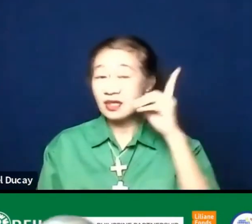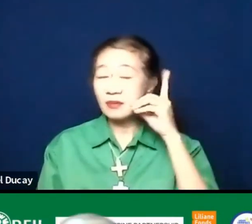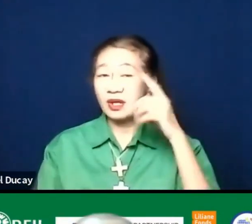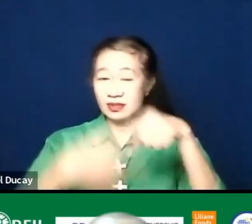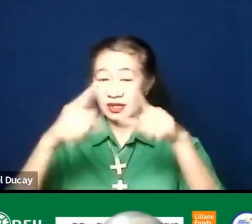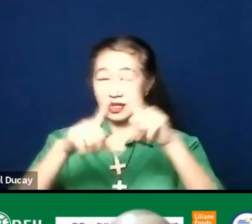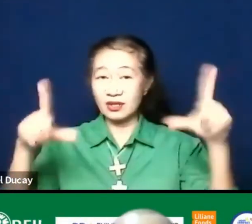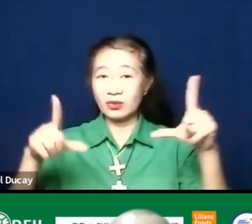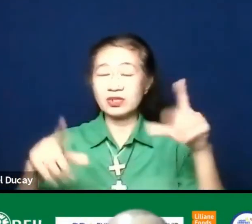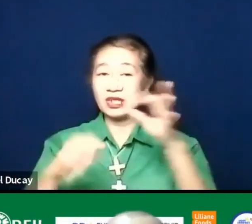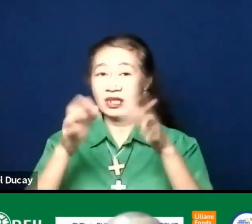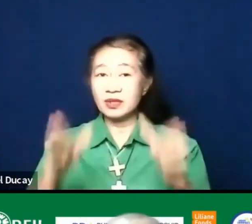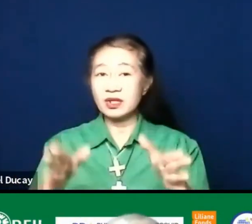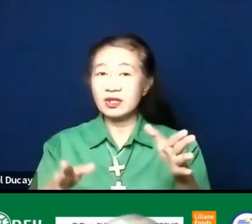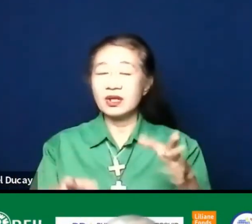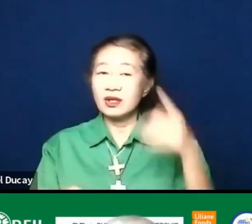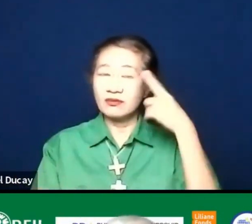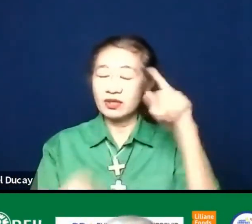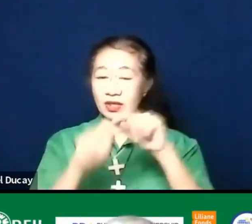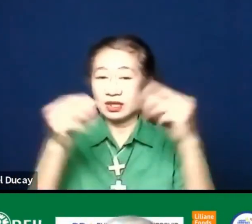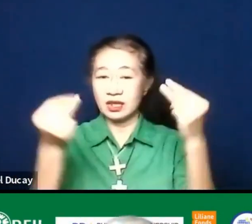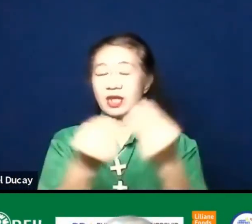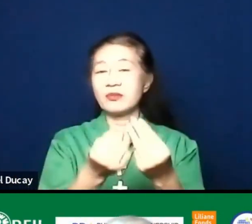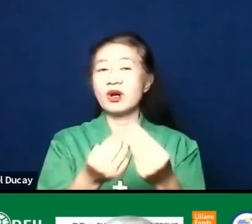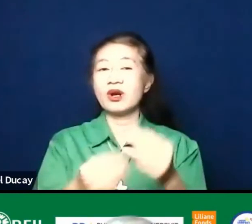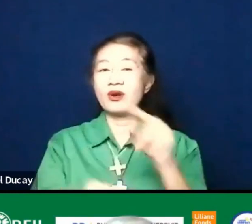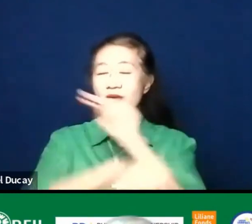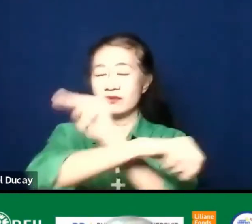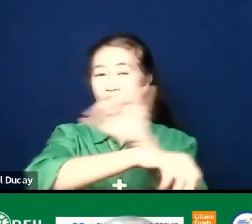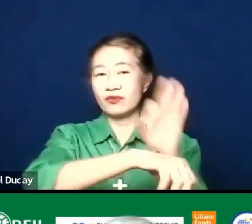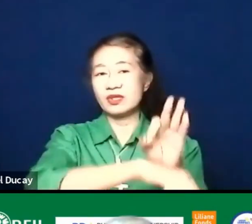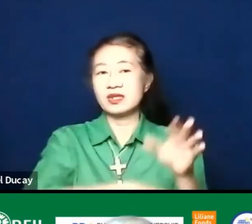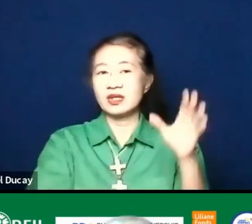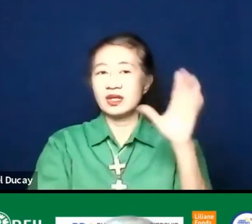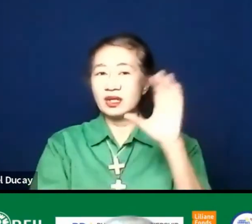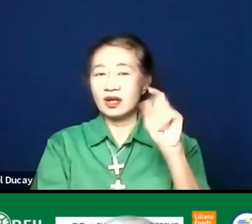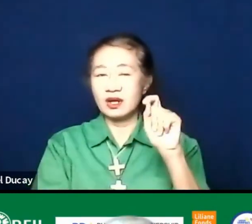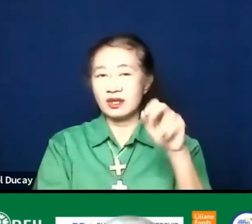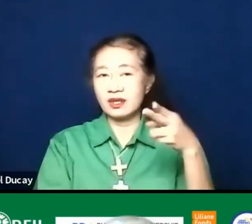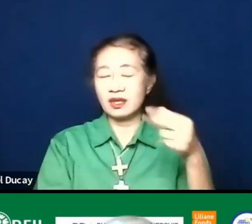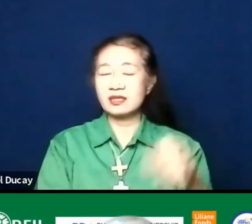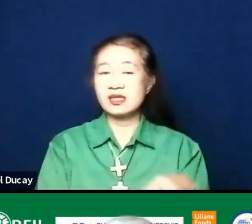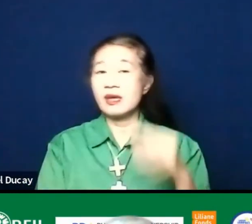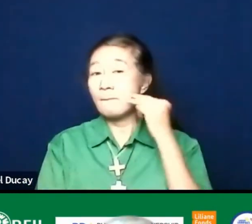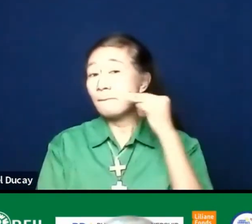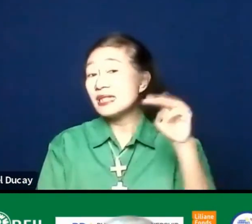sa mga team ng Northfield no, si Cathy, si Miss Clarice,